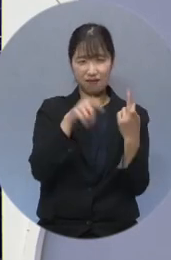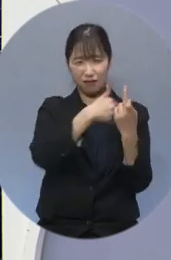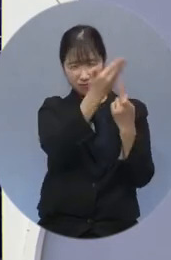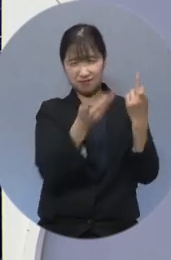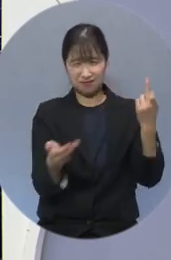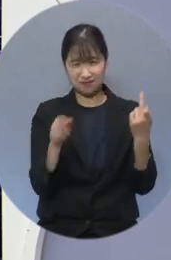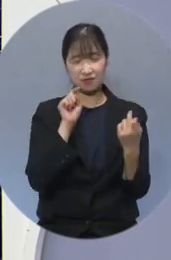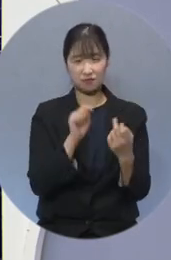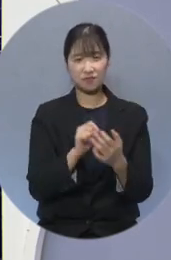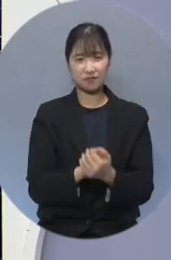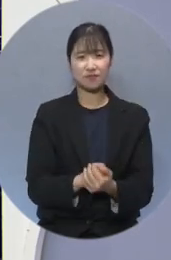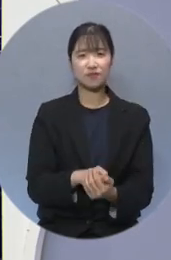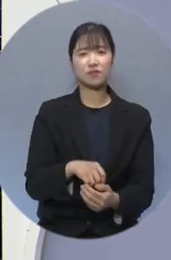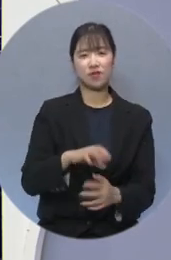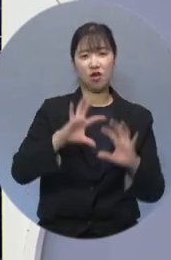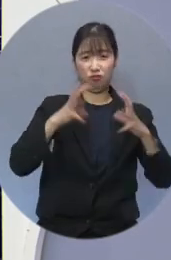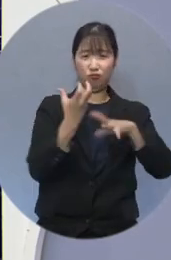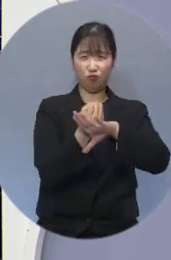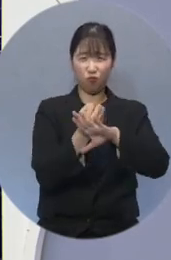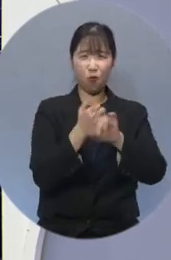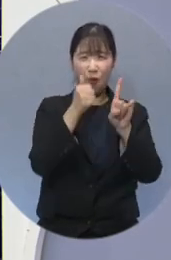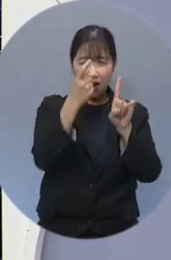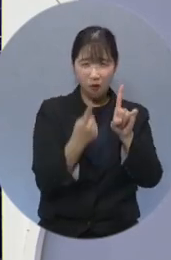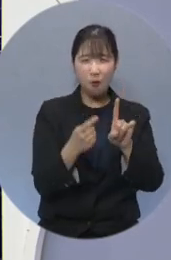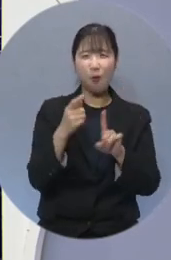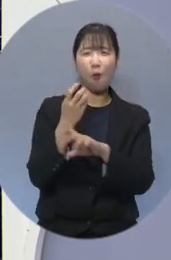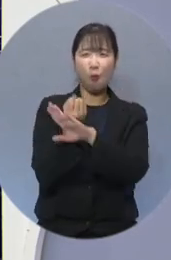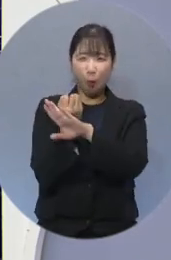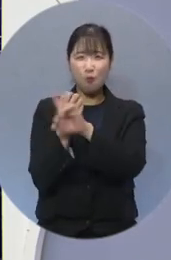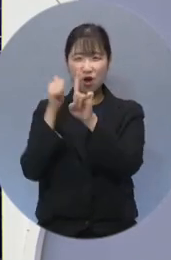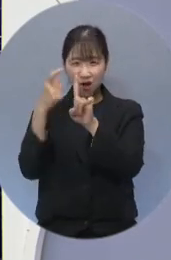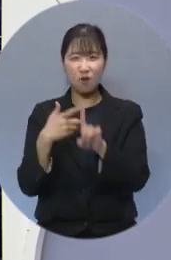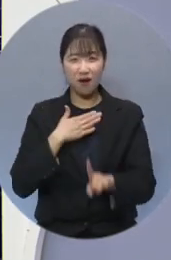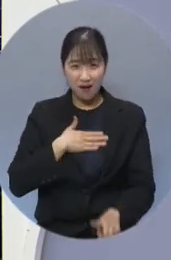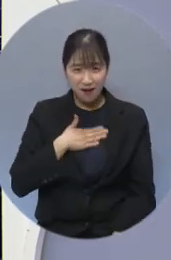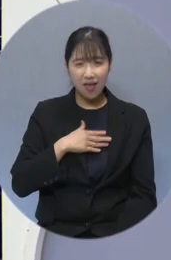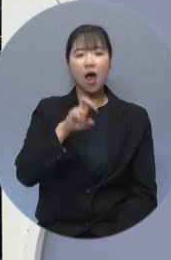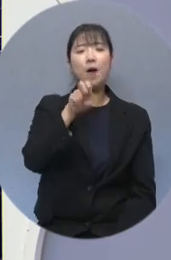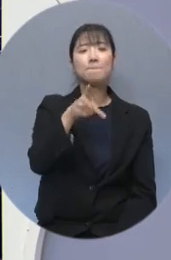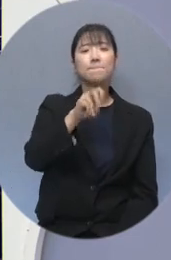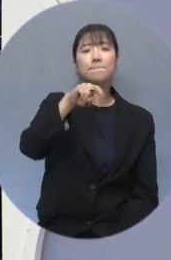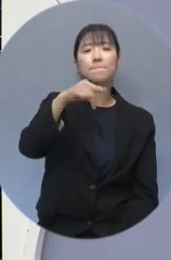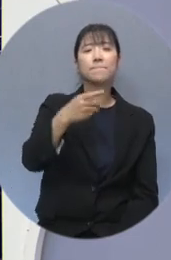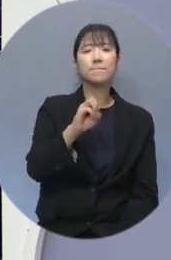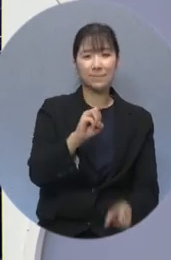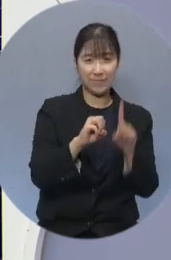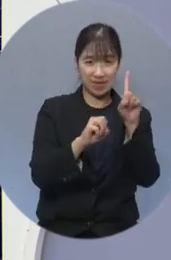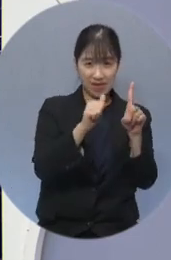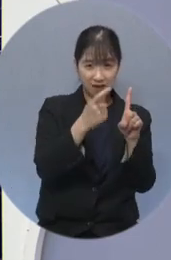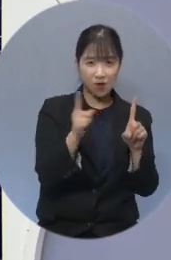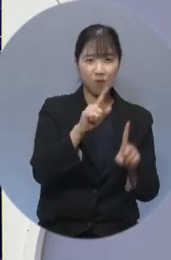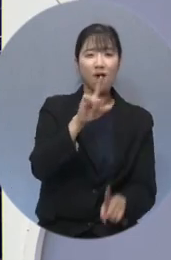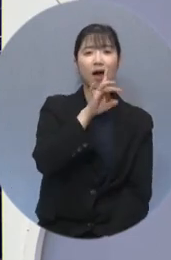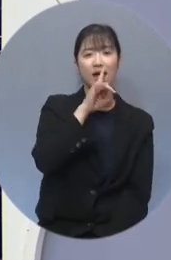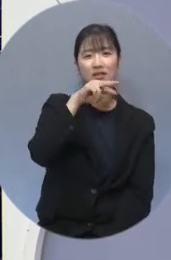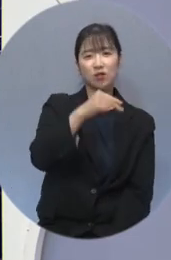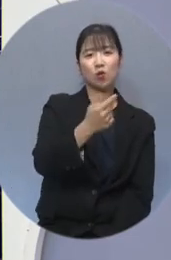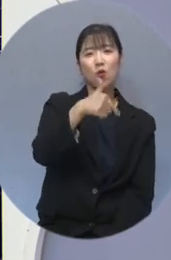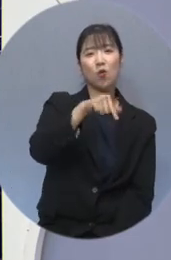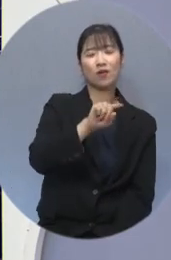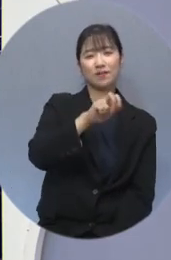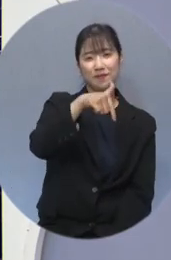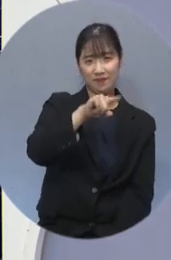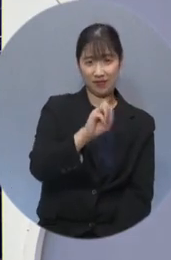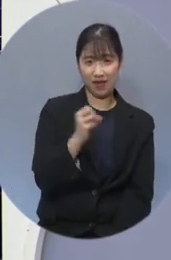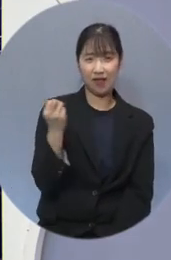다 아시지요. 네. 명승 1호는 우리 강릉 소금강이고 경포 호수와 정자, 또 뭐